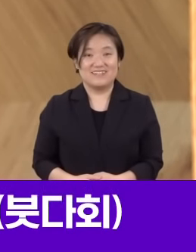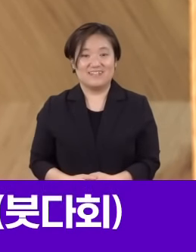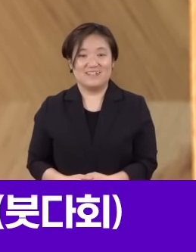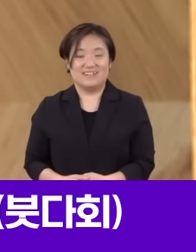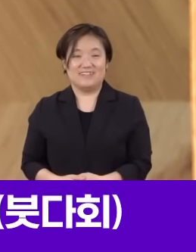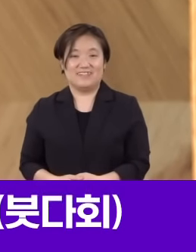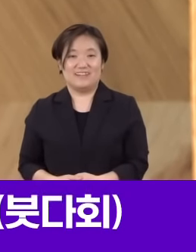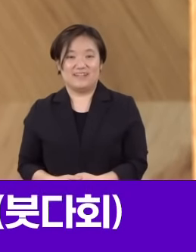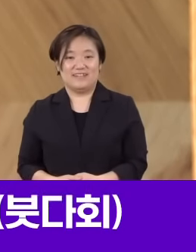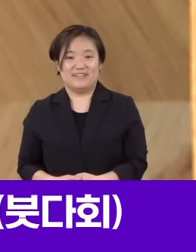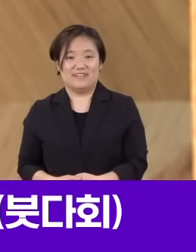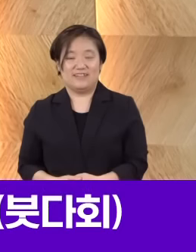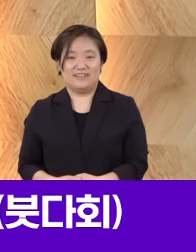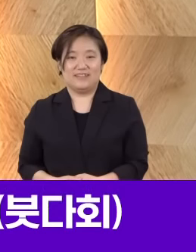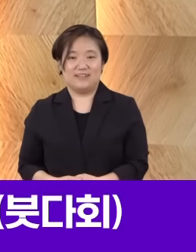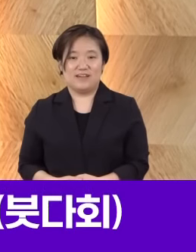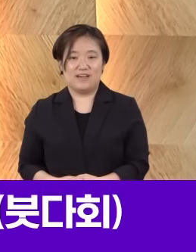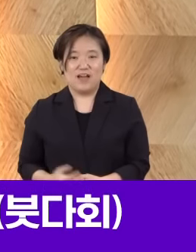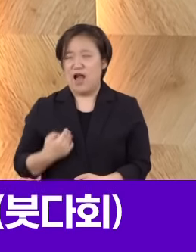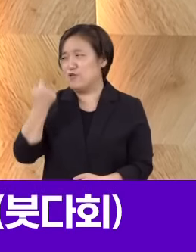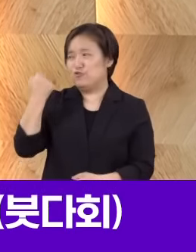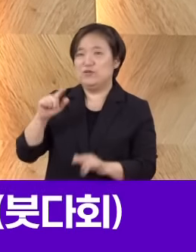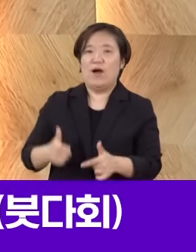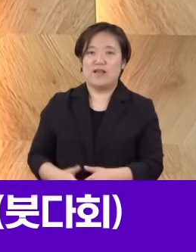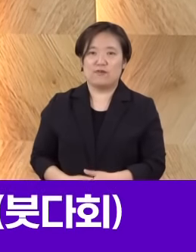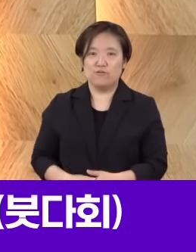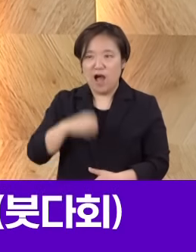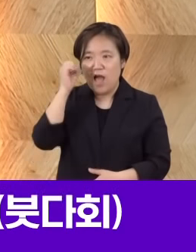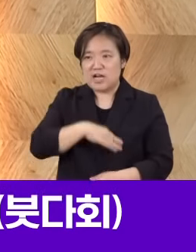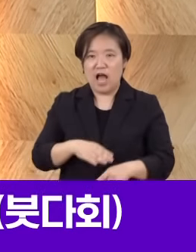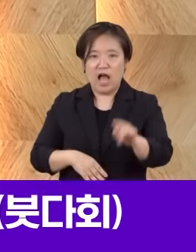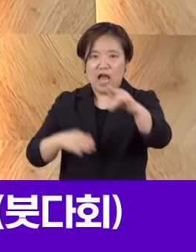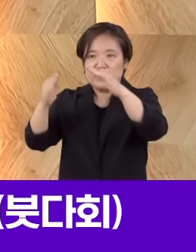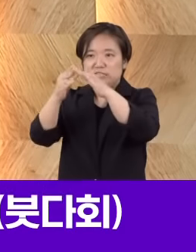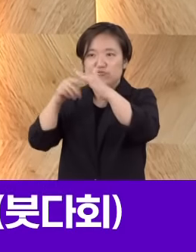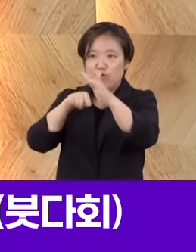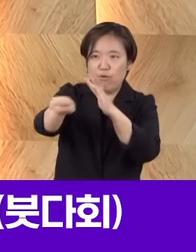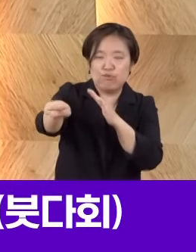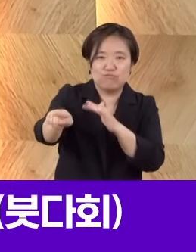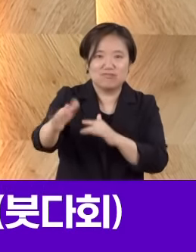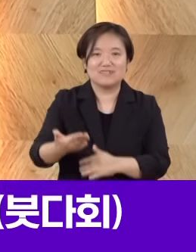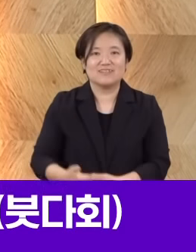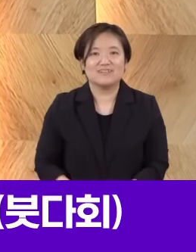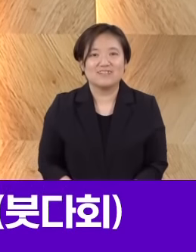내렸고요 뒤돌아보지 않고 바로 집으로 올라왔습니다